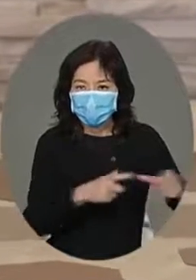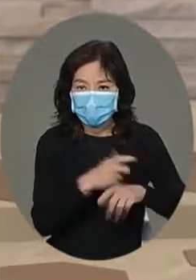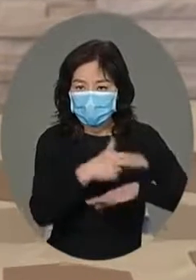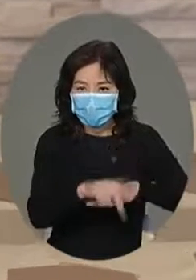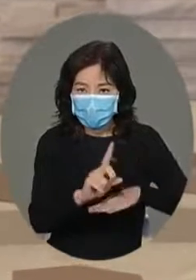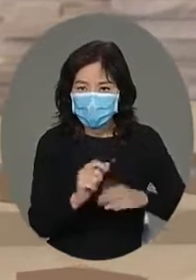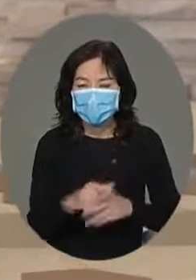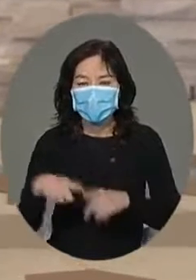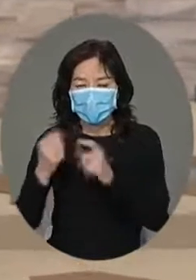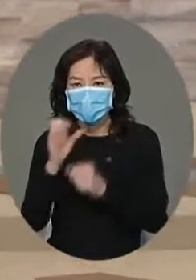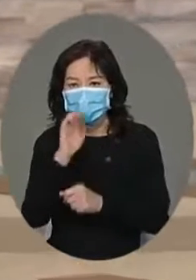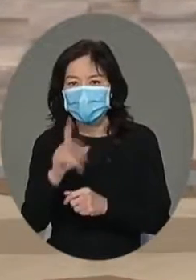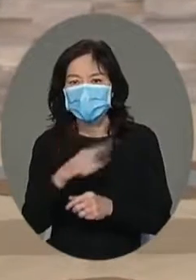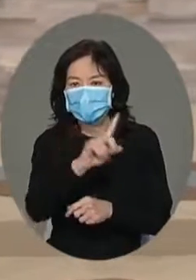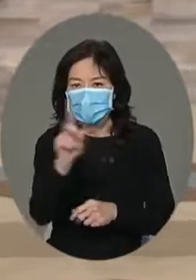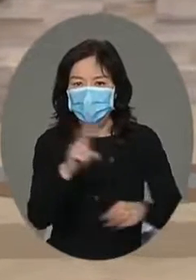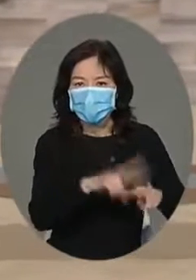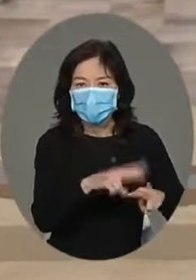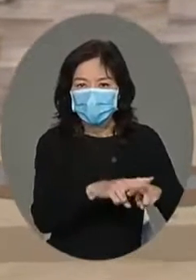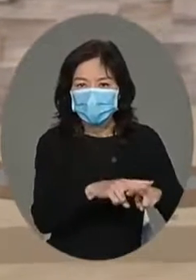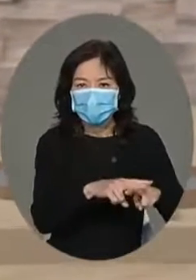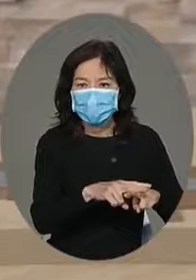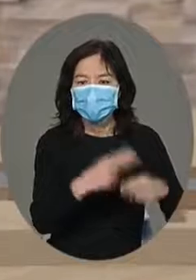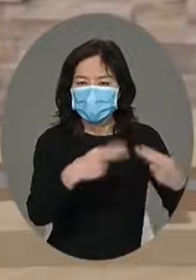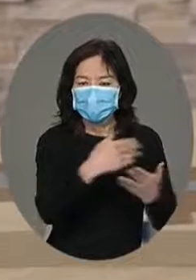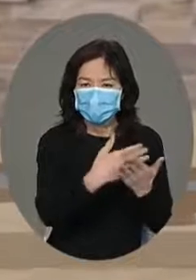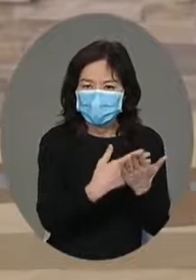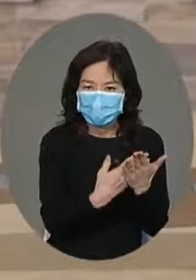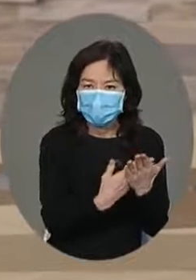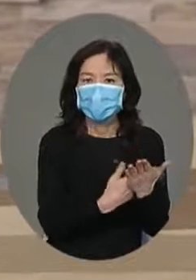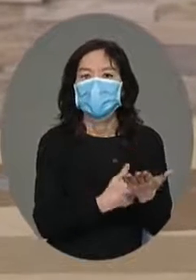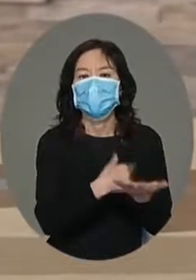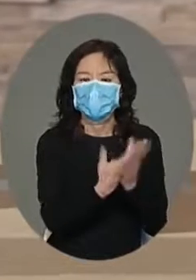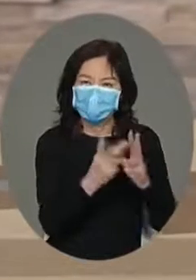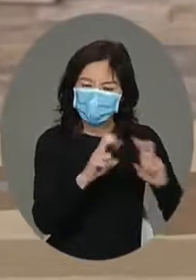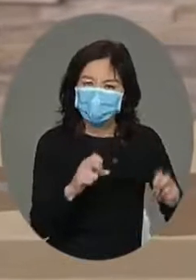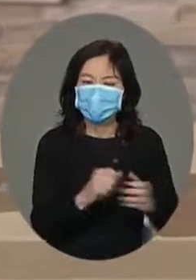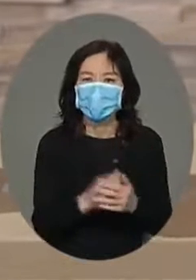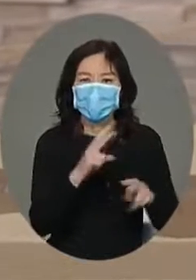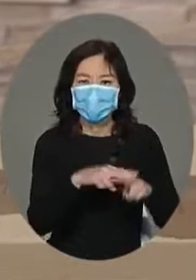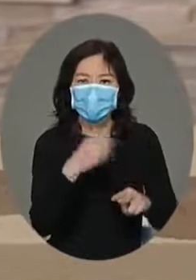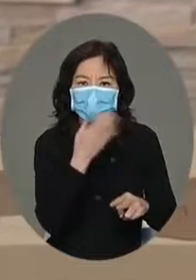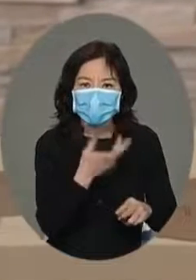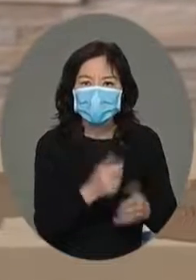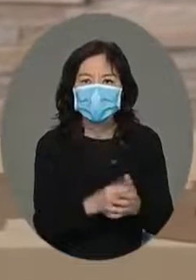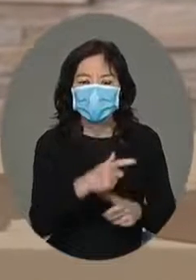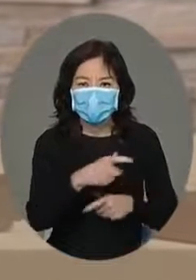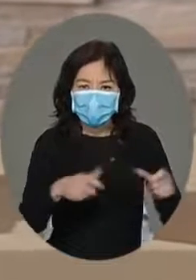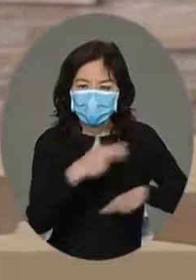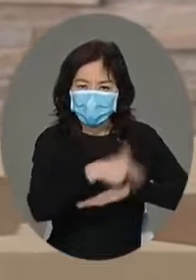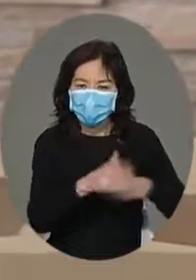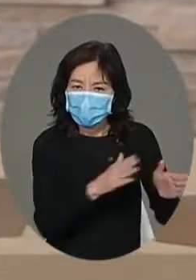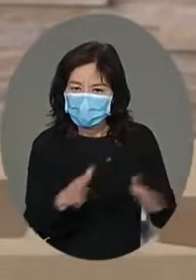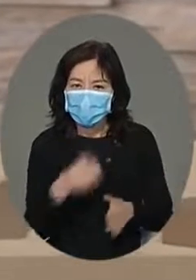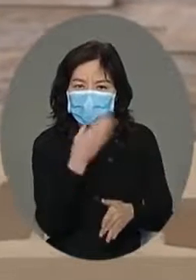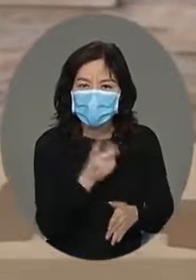泡。林鄭月娥說，任何內地接受的通關形式都會探討，亦都會向內地提出商務氣泡的